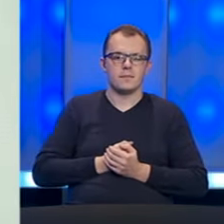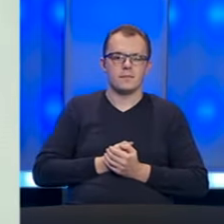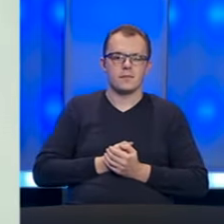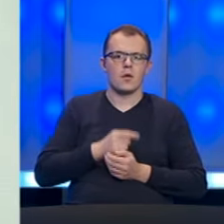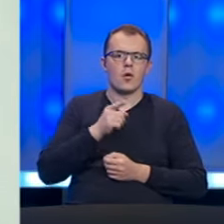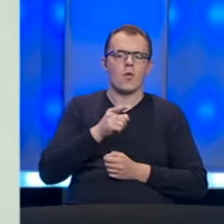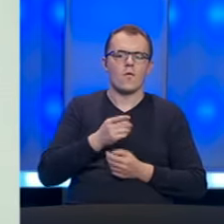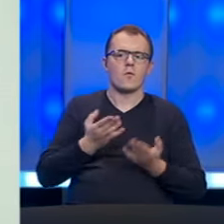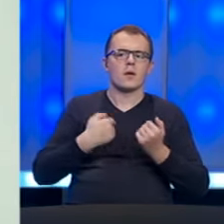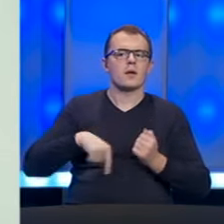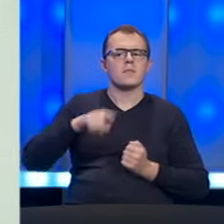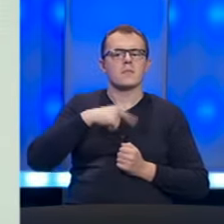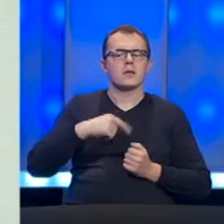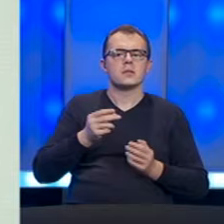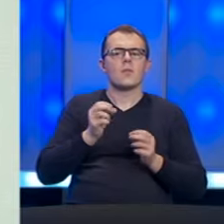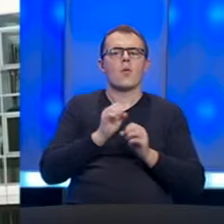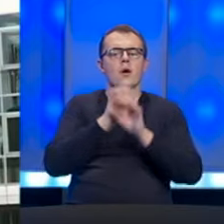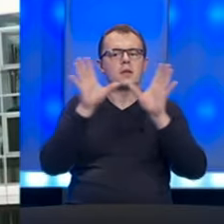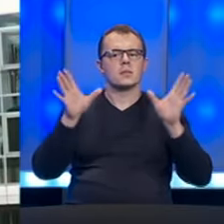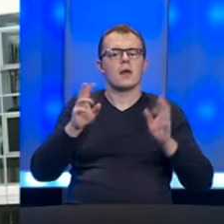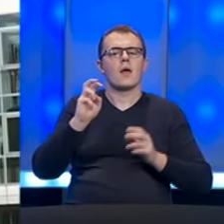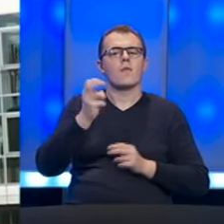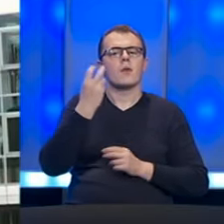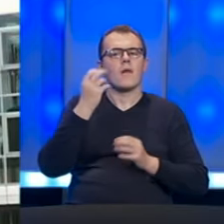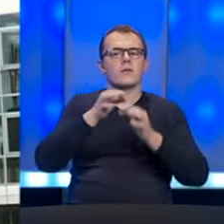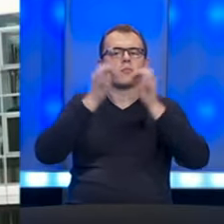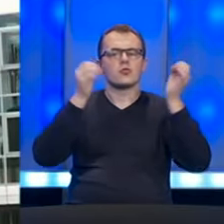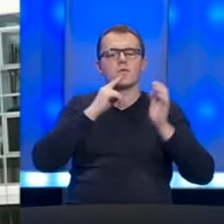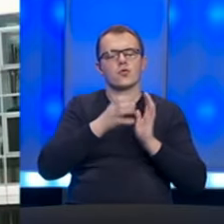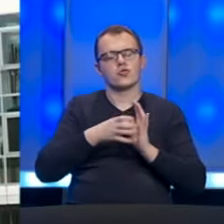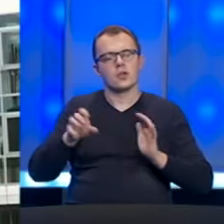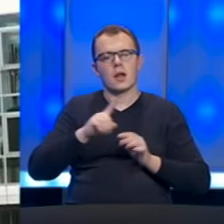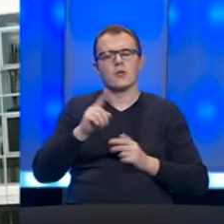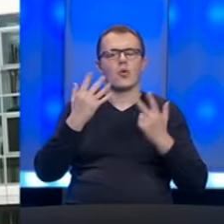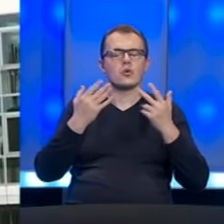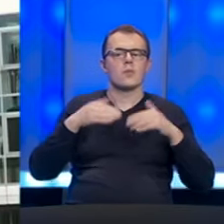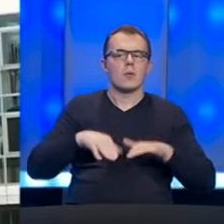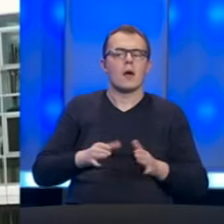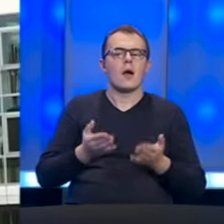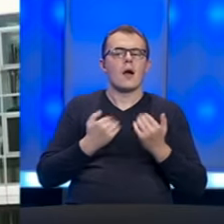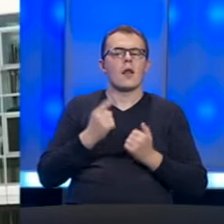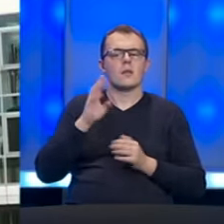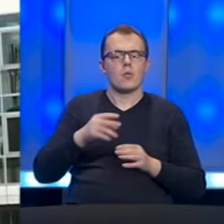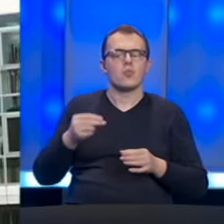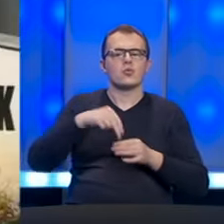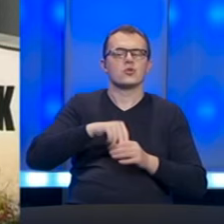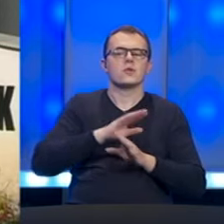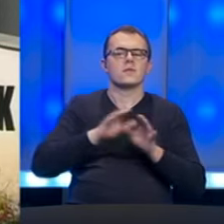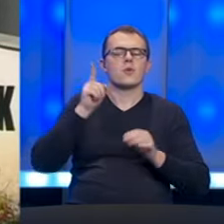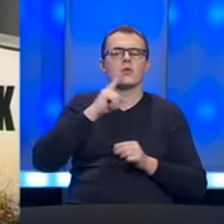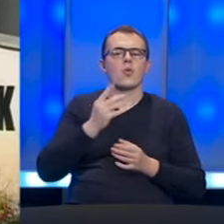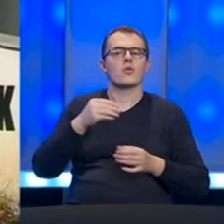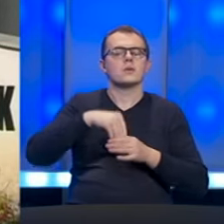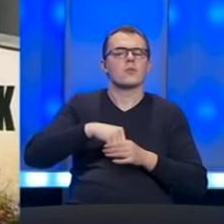Po ovome mi smo raspisali javni poziv koji će trajati do 8. maja, a na njemu mogu učestvovati svi oni koji ispunjavaju